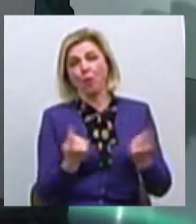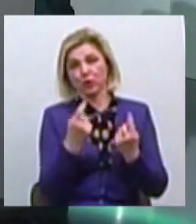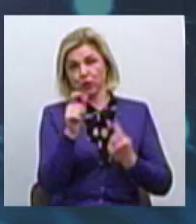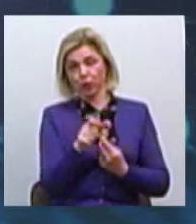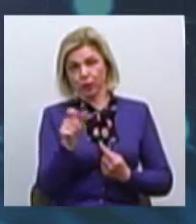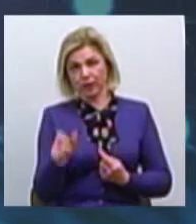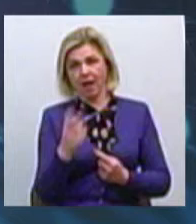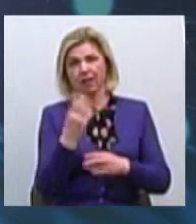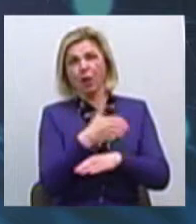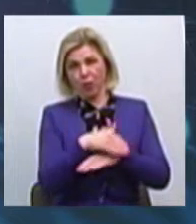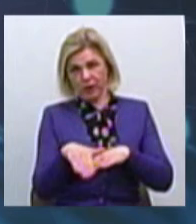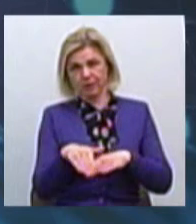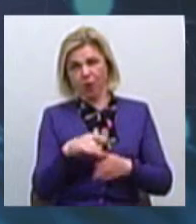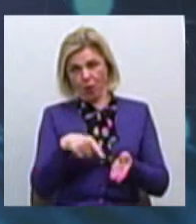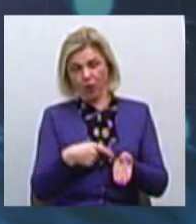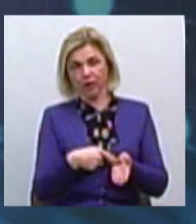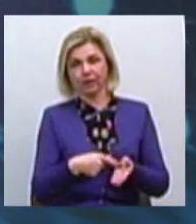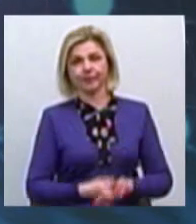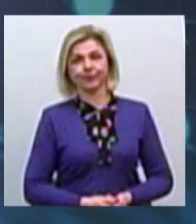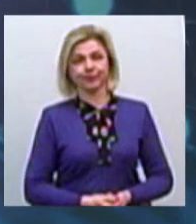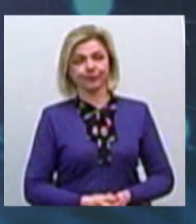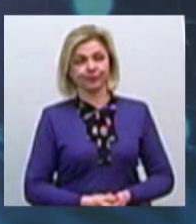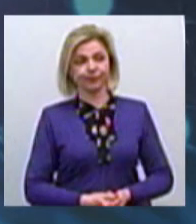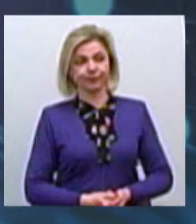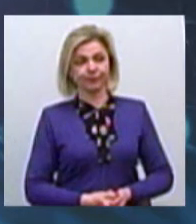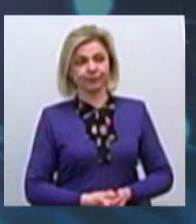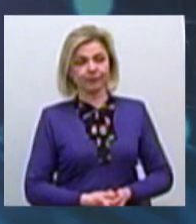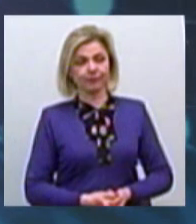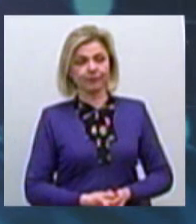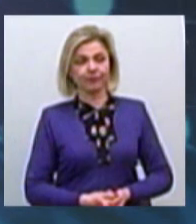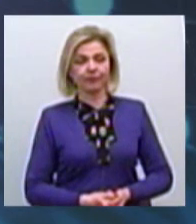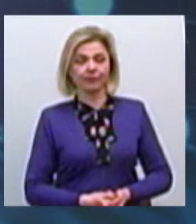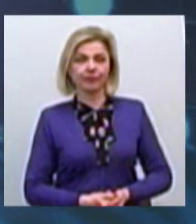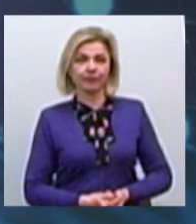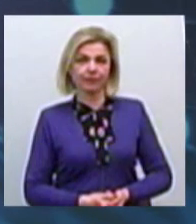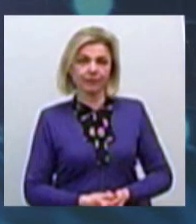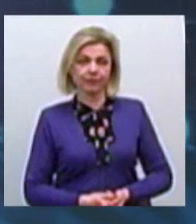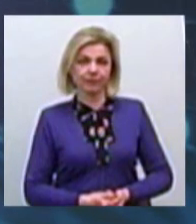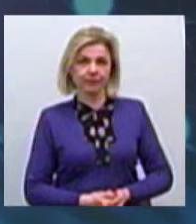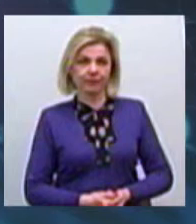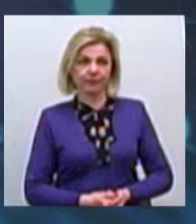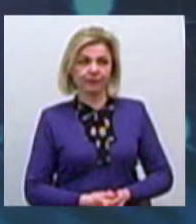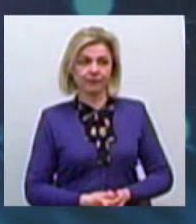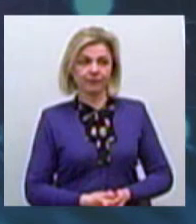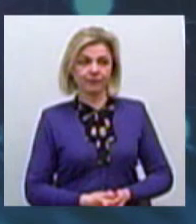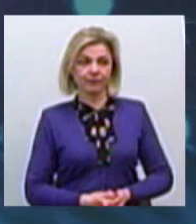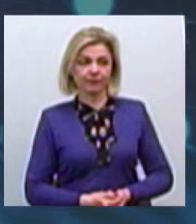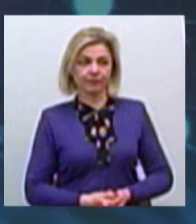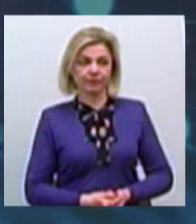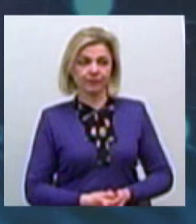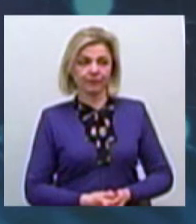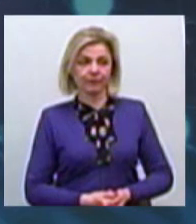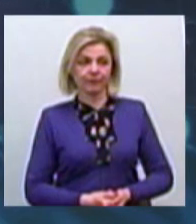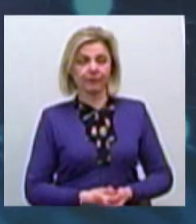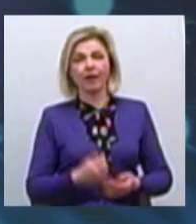Зрозуміло, що це... не репрезентативна добірка, це просто зріз, можливо, такий